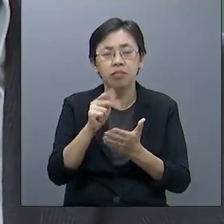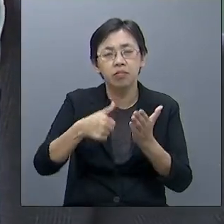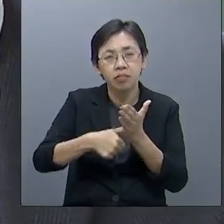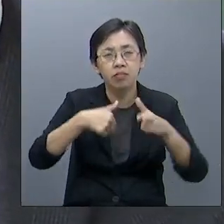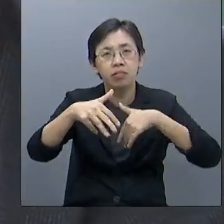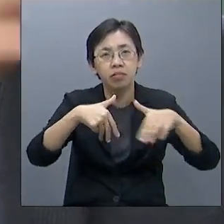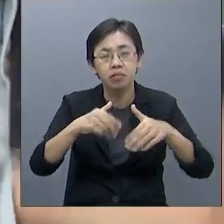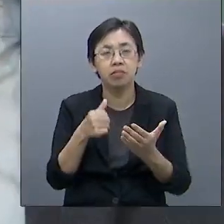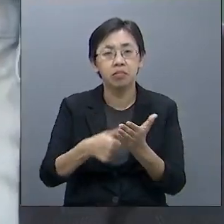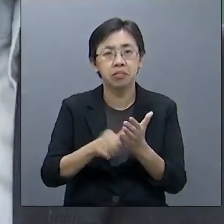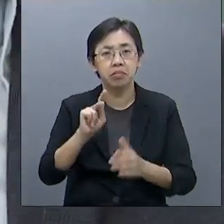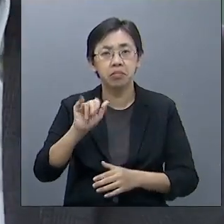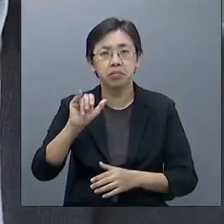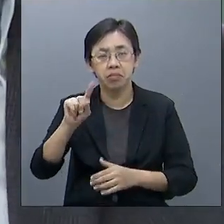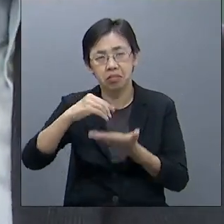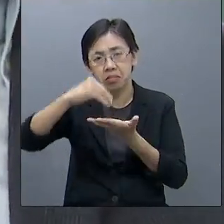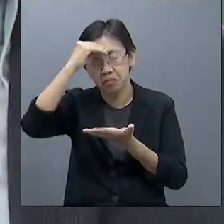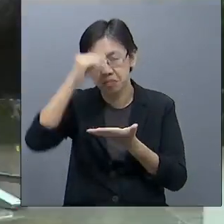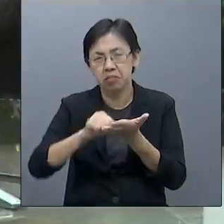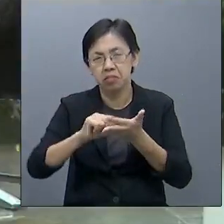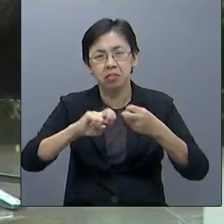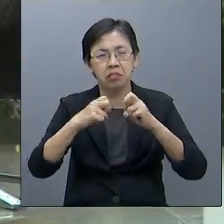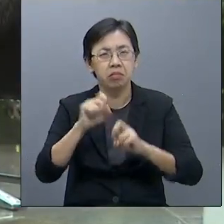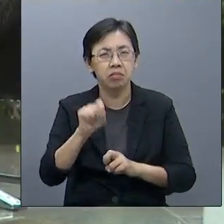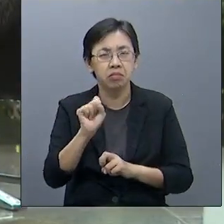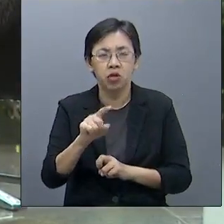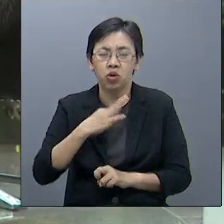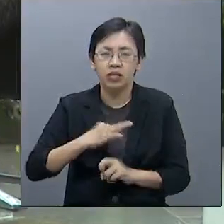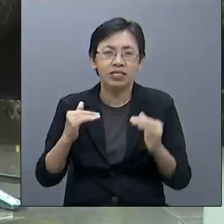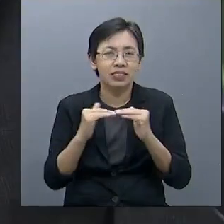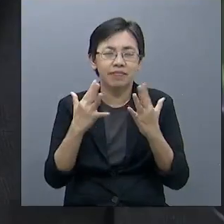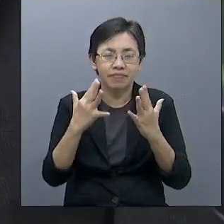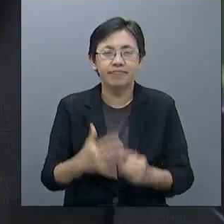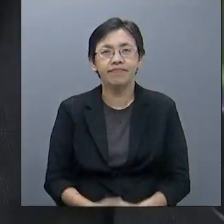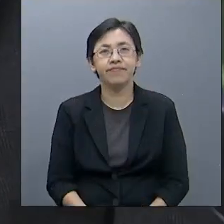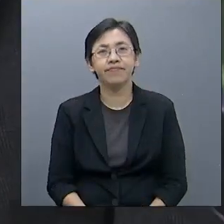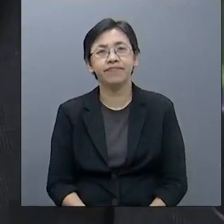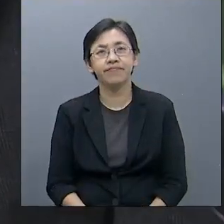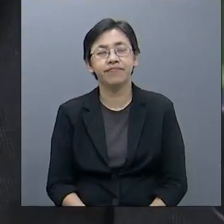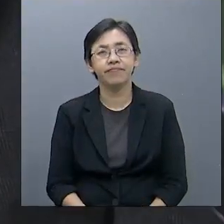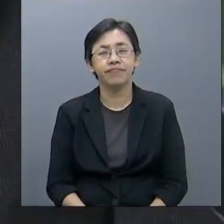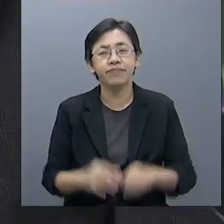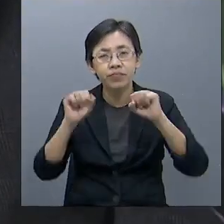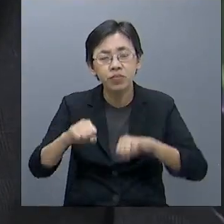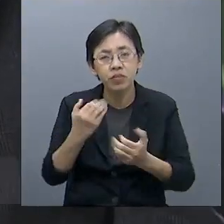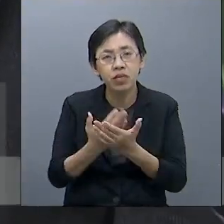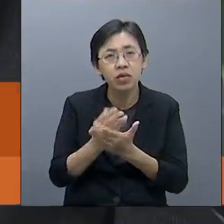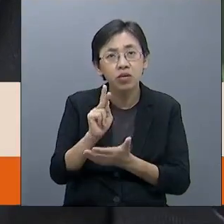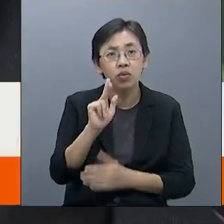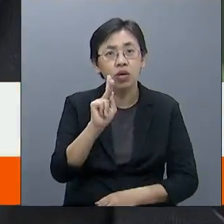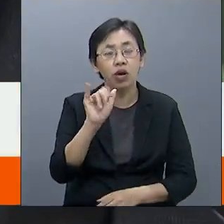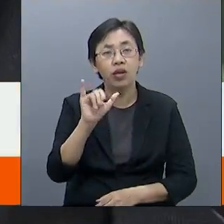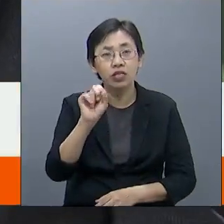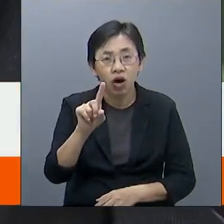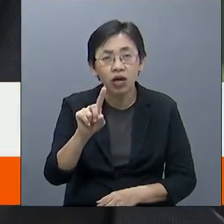ยศ.นะคะจำเป็นต้องแก้ปัญหาอย่างเร่งด่วนเพราะมันมีความไม่เป็นธรรมอยู่ค่ะ ข้อตกลงการกู้ยืมที่กยศ.มีให้กับ